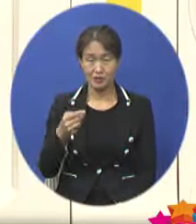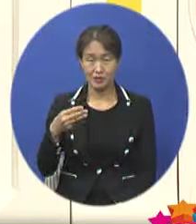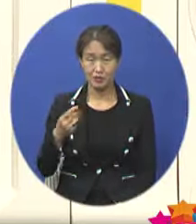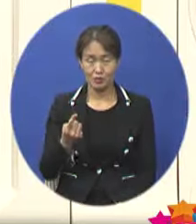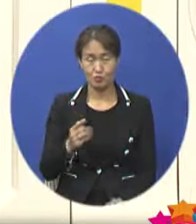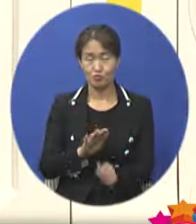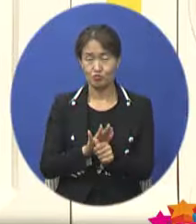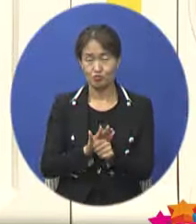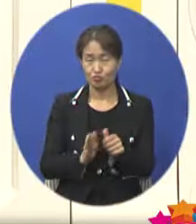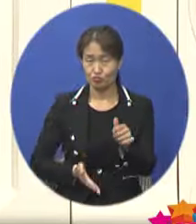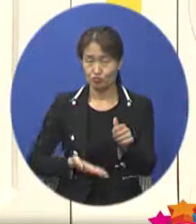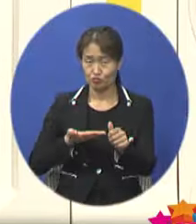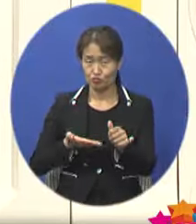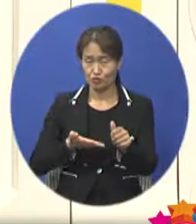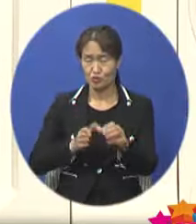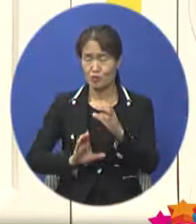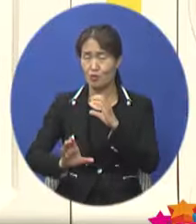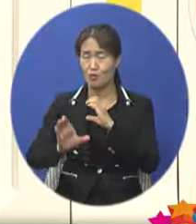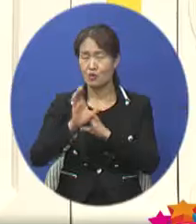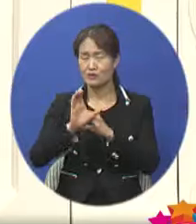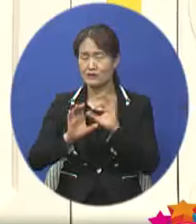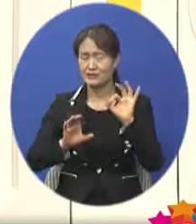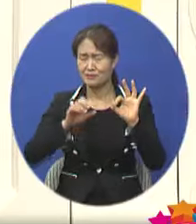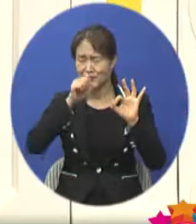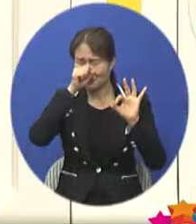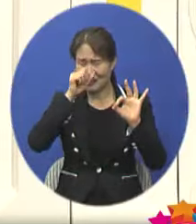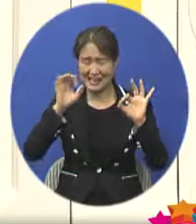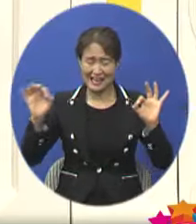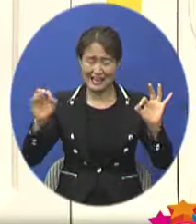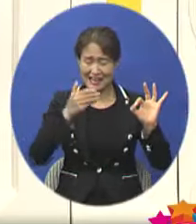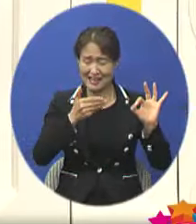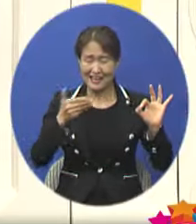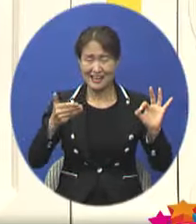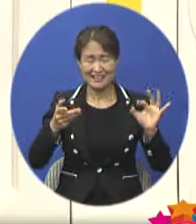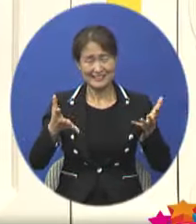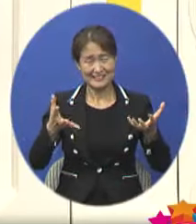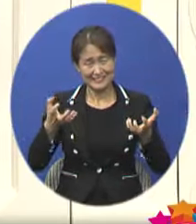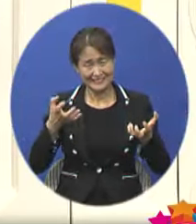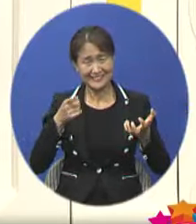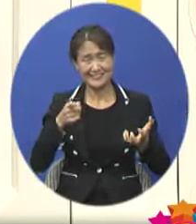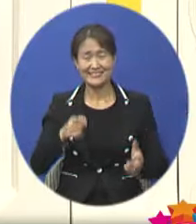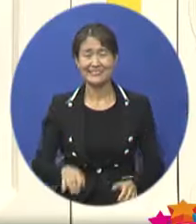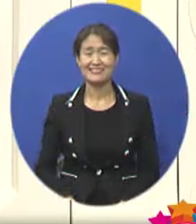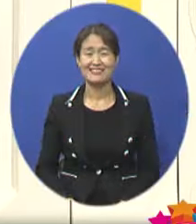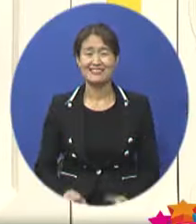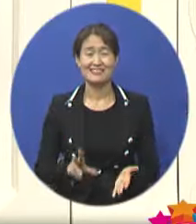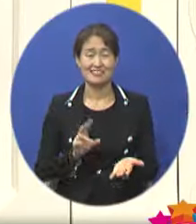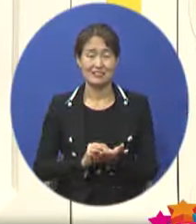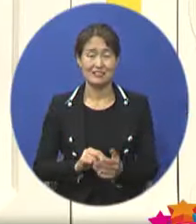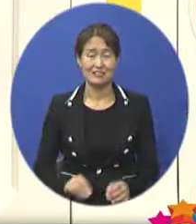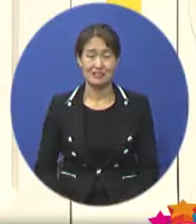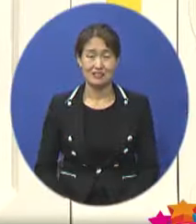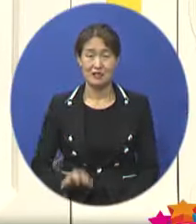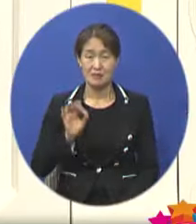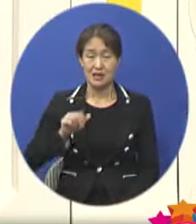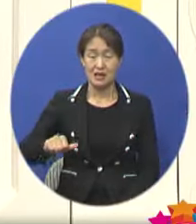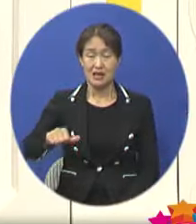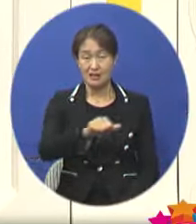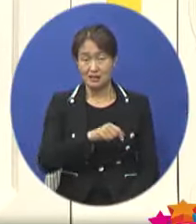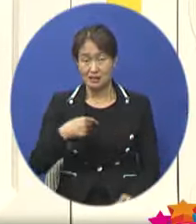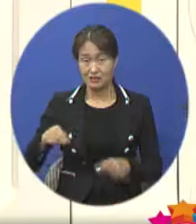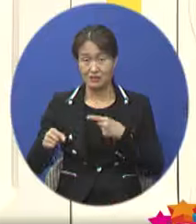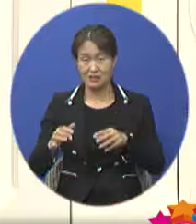주시고. 네, 오늘 또 좋은 소식 가지고 오셨는데. 보너스까지 10점 드리면 더 좋을 텐데 네. 또 이 생각에 그러시네요. 네, 오늘 그 또. 아시아 지도자 중에서